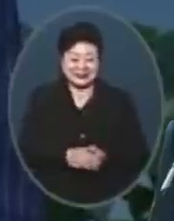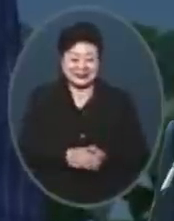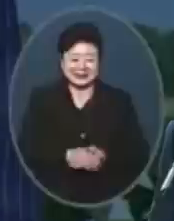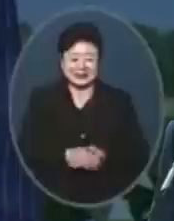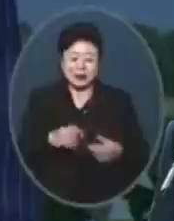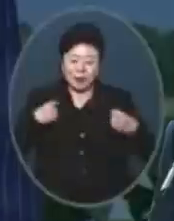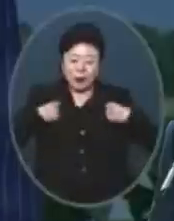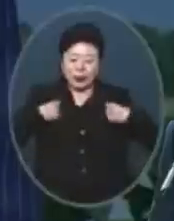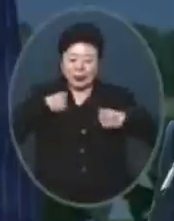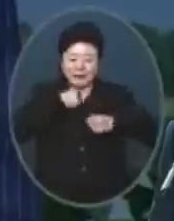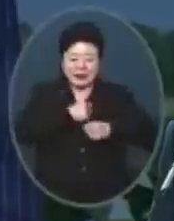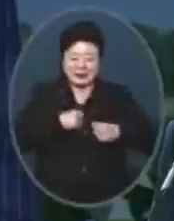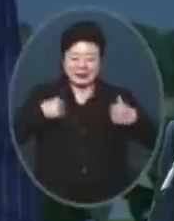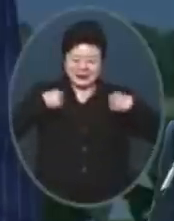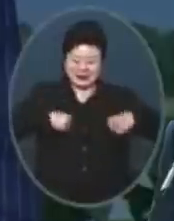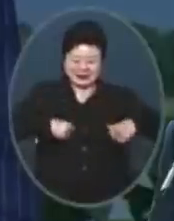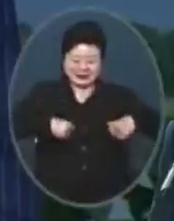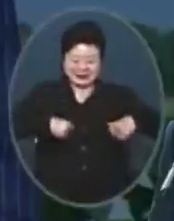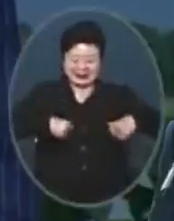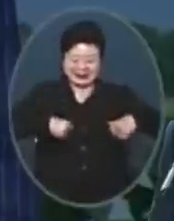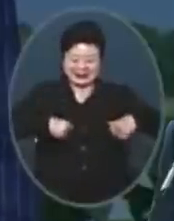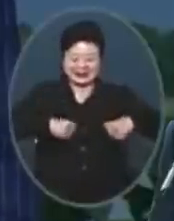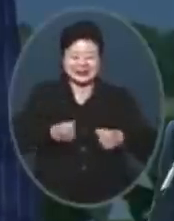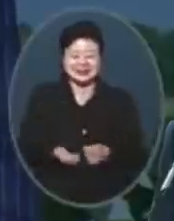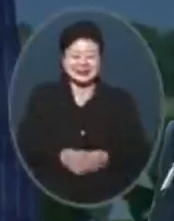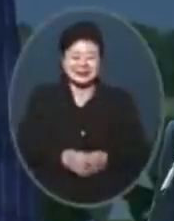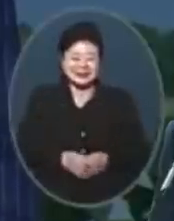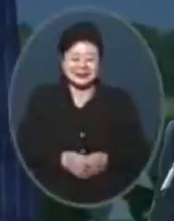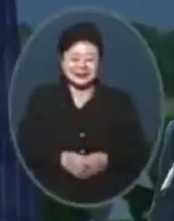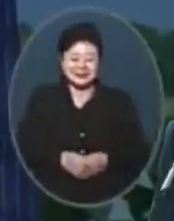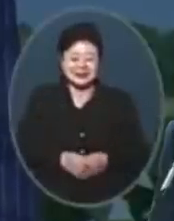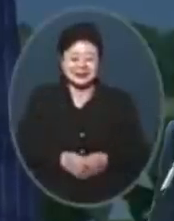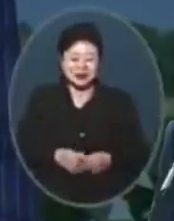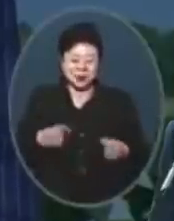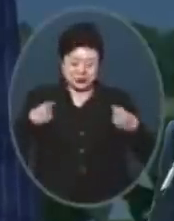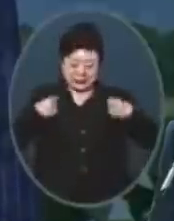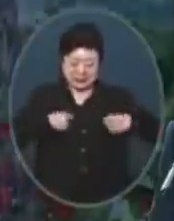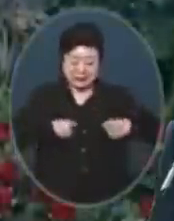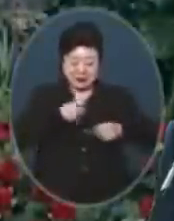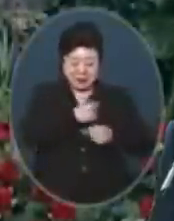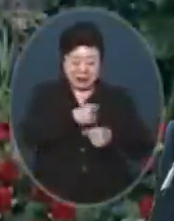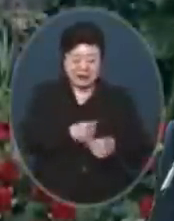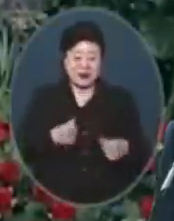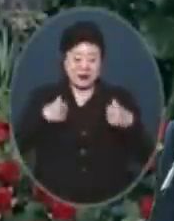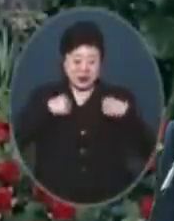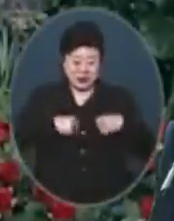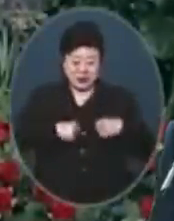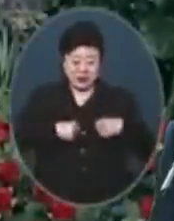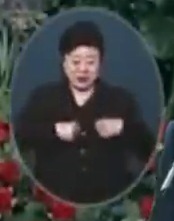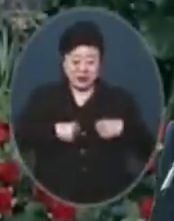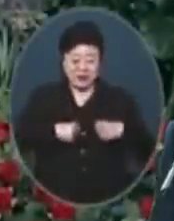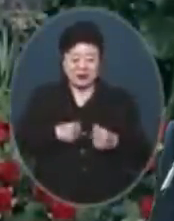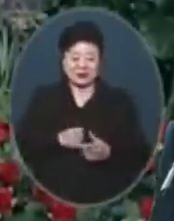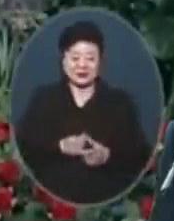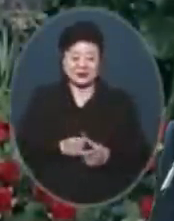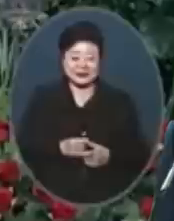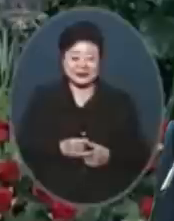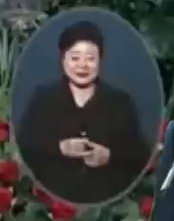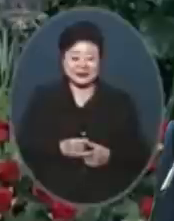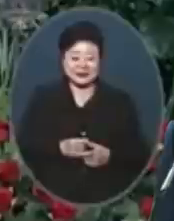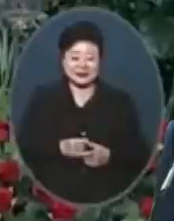셔츠를 만들었습니다. 그래 셔츠를 만든 그것을